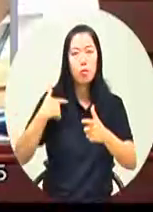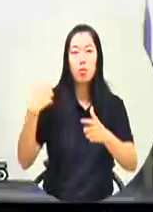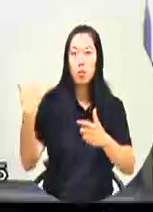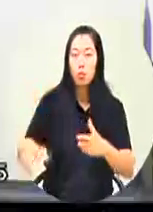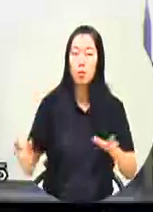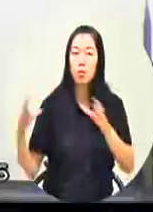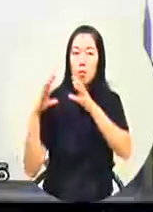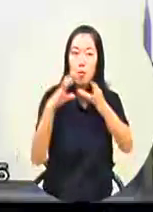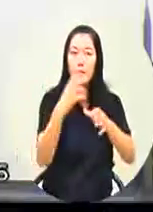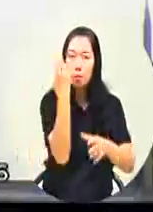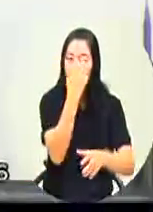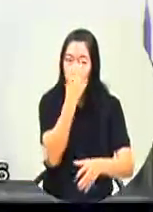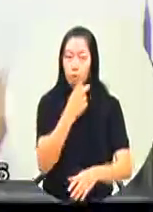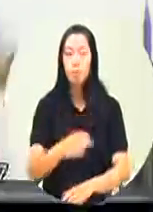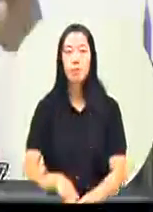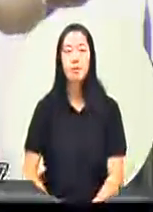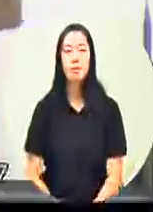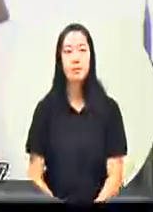刊。